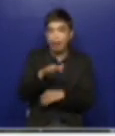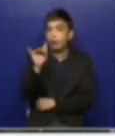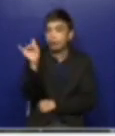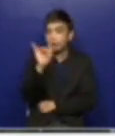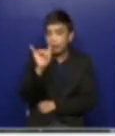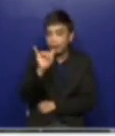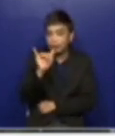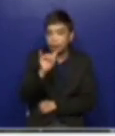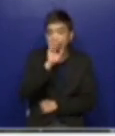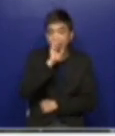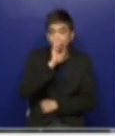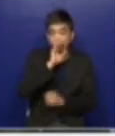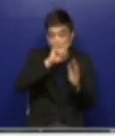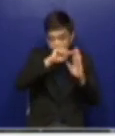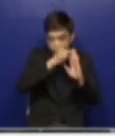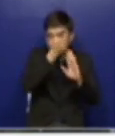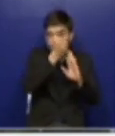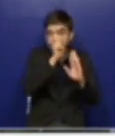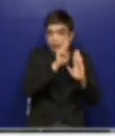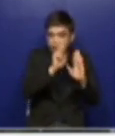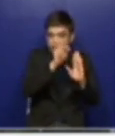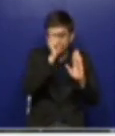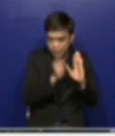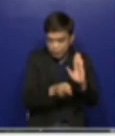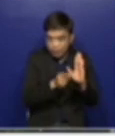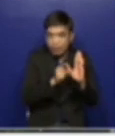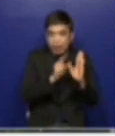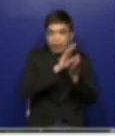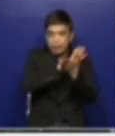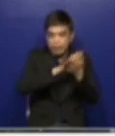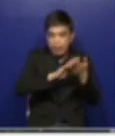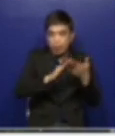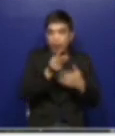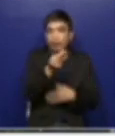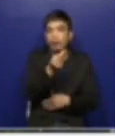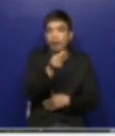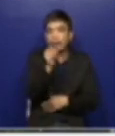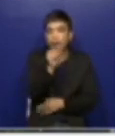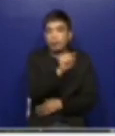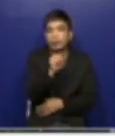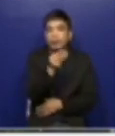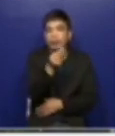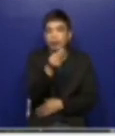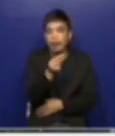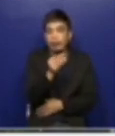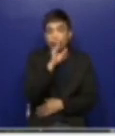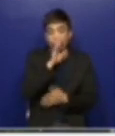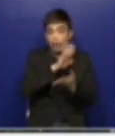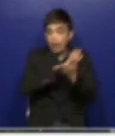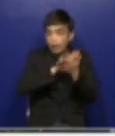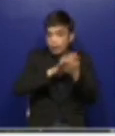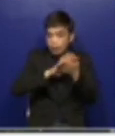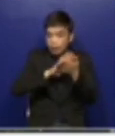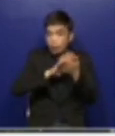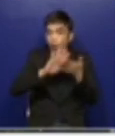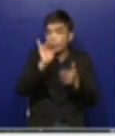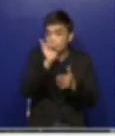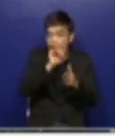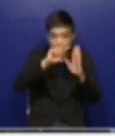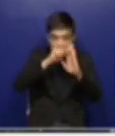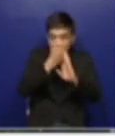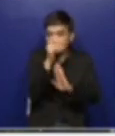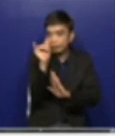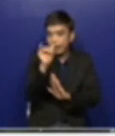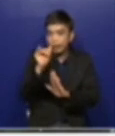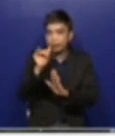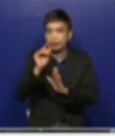สร็จไปกี่เปอร์เซ็นต์ถ้ายังไม่ได้ใช้วันแมปจะเริ่มเมื่อใดมีเป้าหมายเสร็จสิ้นเมื่อใด